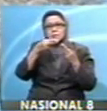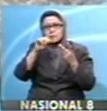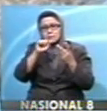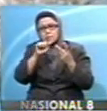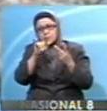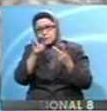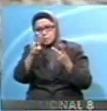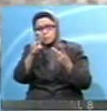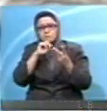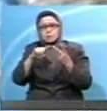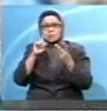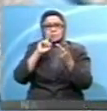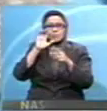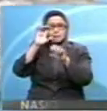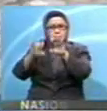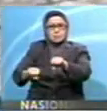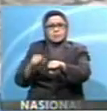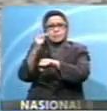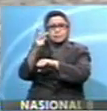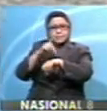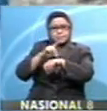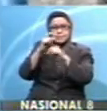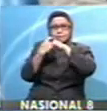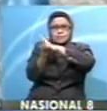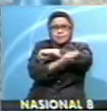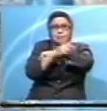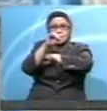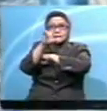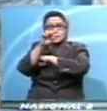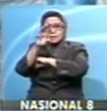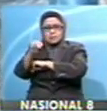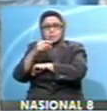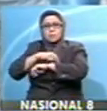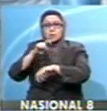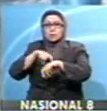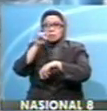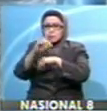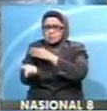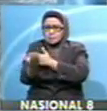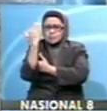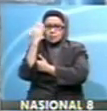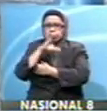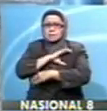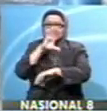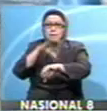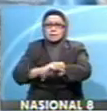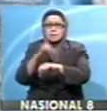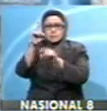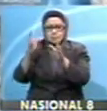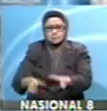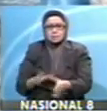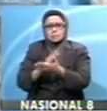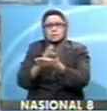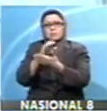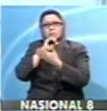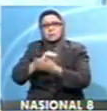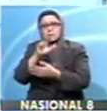ketiga di taman Nilam Langkawi pada jumaat lepas kira-kira pukul 1 pagi polis menahan seorang suspek berusia 38 tahun dan menemui 100